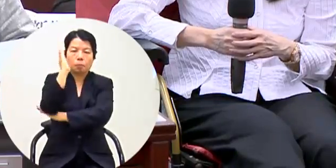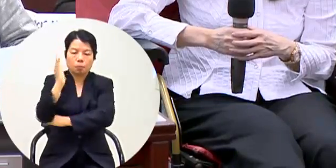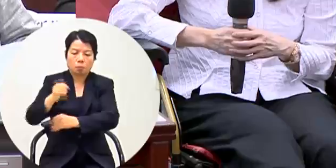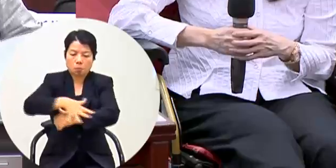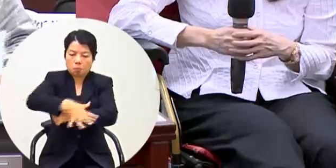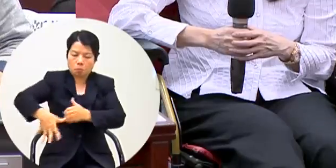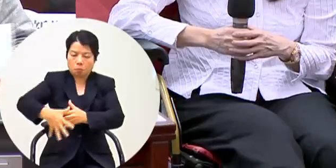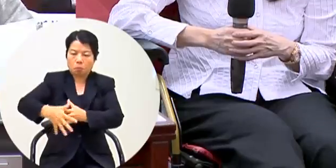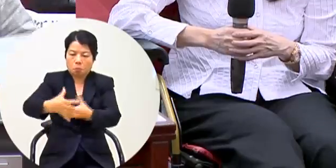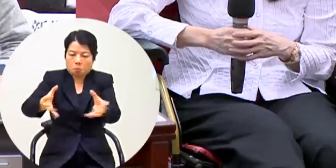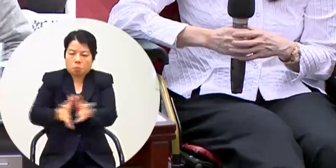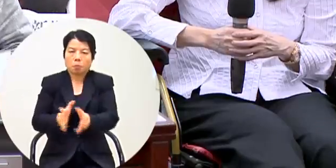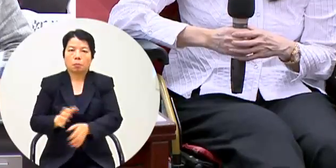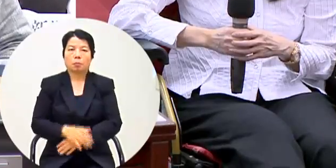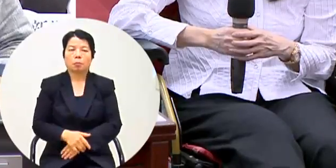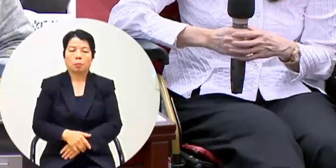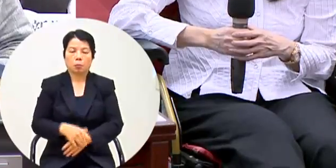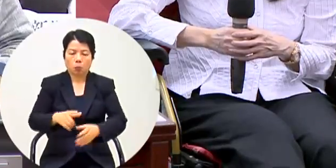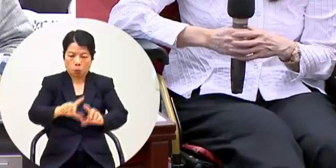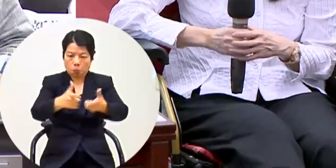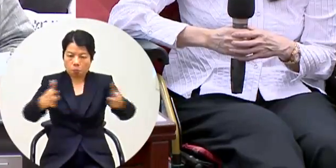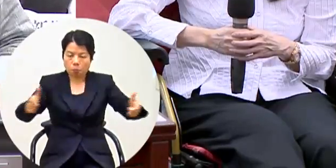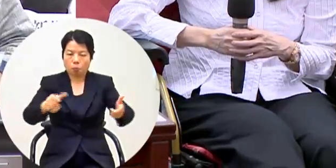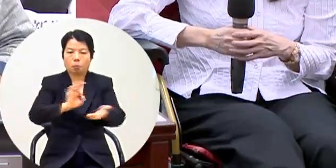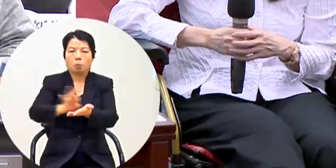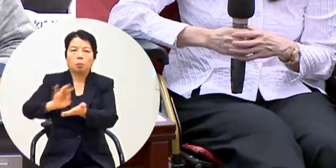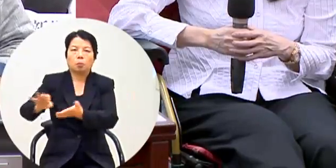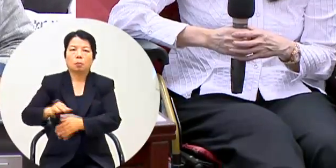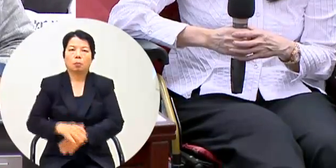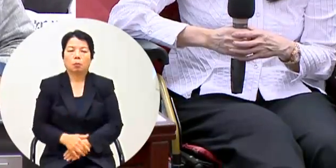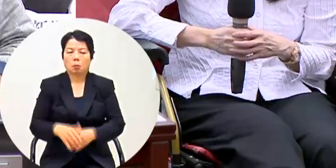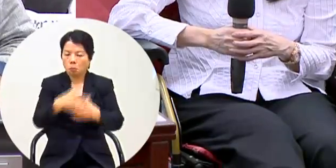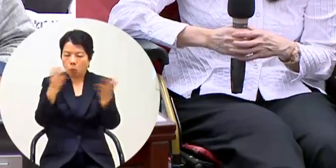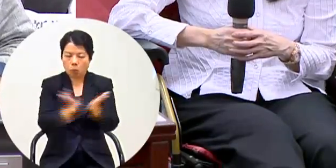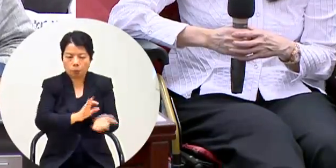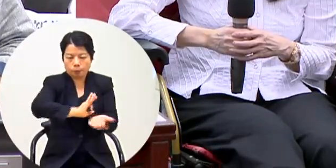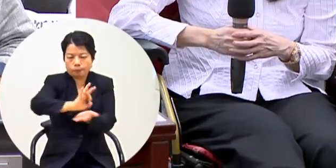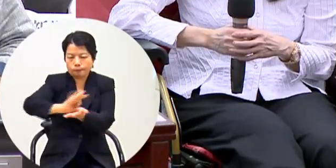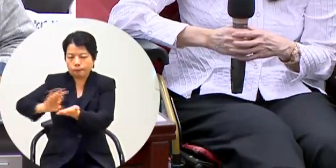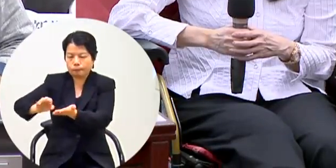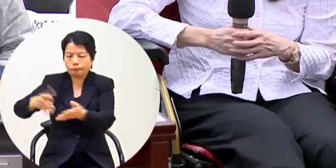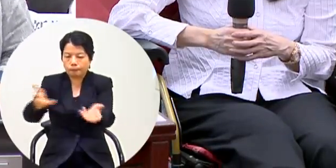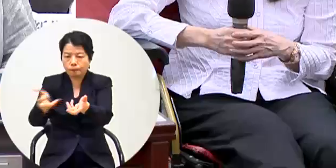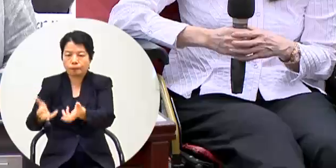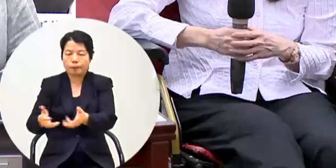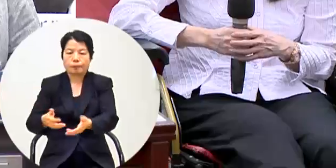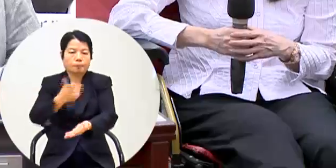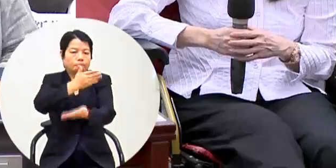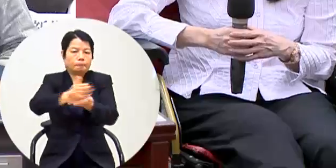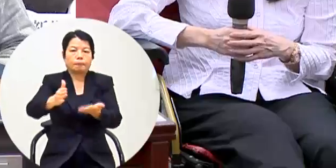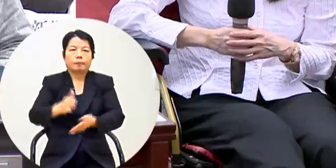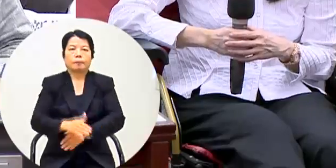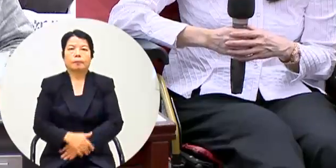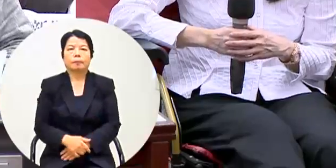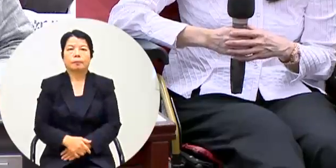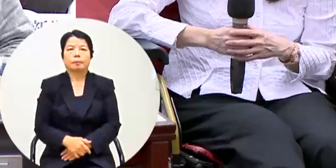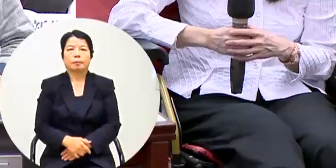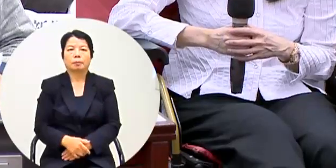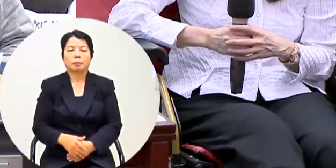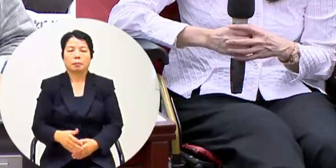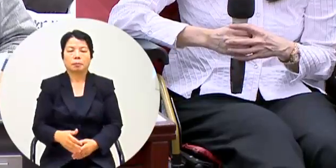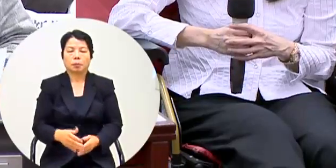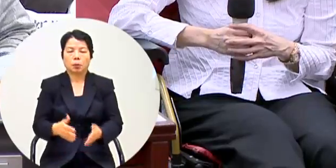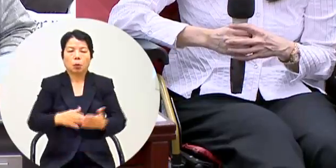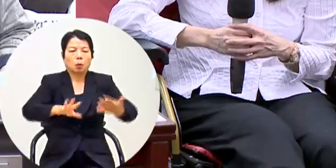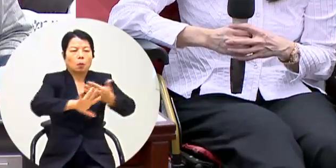元多管齐下来解决。当然没有办法，因为我们外来的这些污染源这么